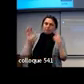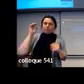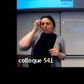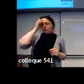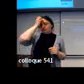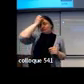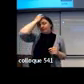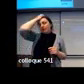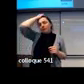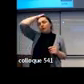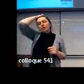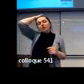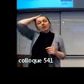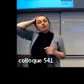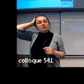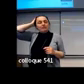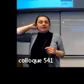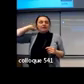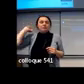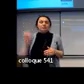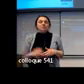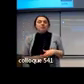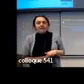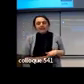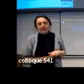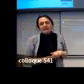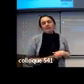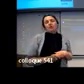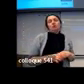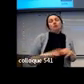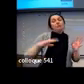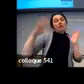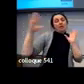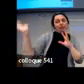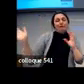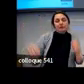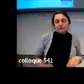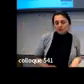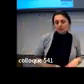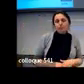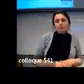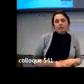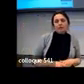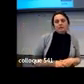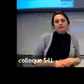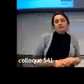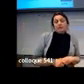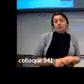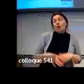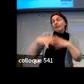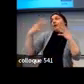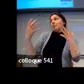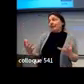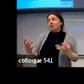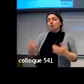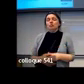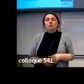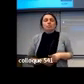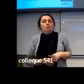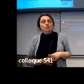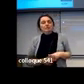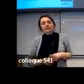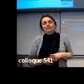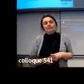les portfolios de projets de différents bibliothécaires. Donc, dans le milieu anglophone, il y en a plusieurs qui sont à temps plein